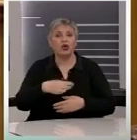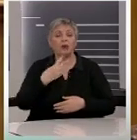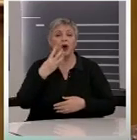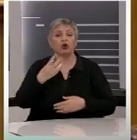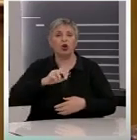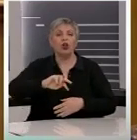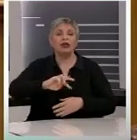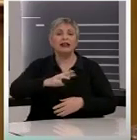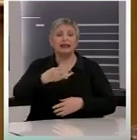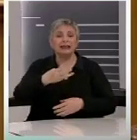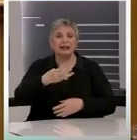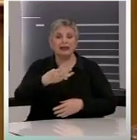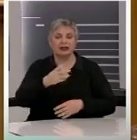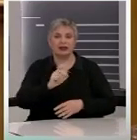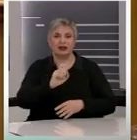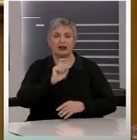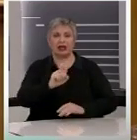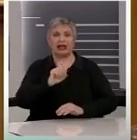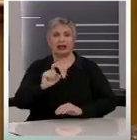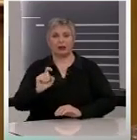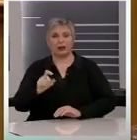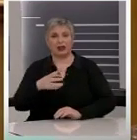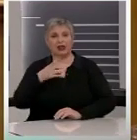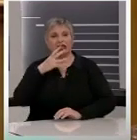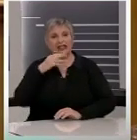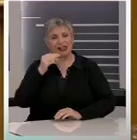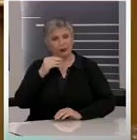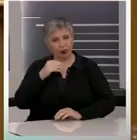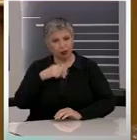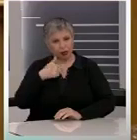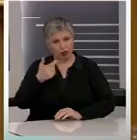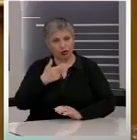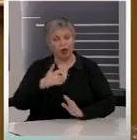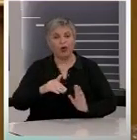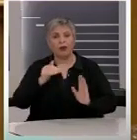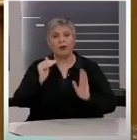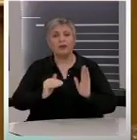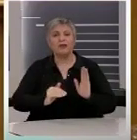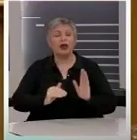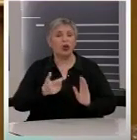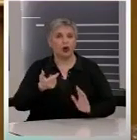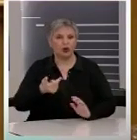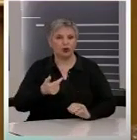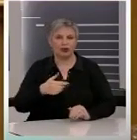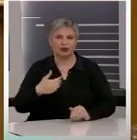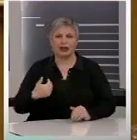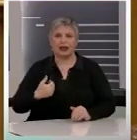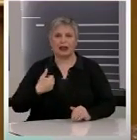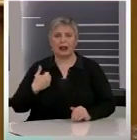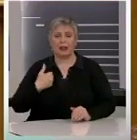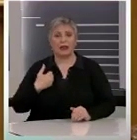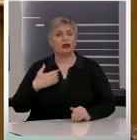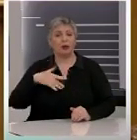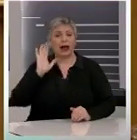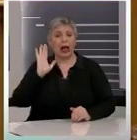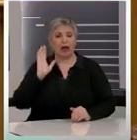1,83. Και γι' αυτό ο Μπούς, ο πρεσβύτερος, δεν νομίζω ήξερε οικονομικά, ξέρει τόσο οικονομικά ο νεότερος, ο